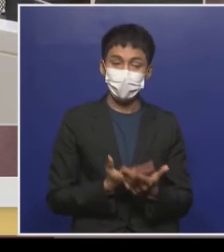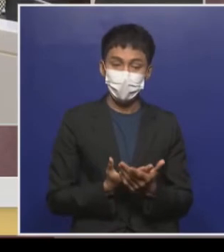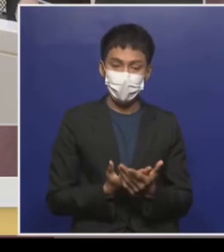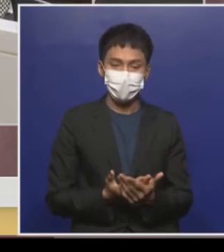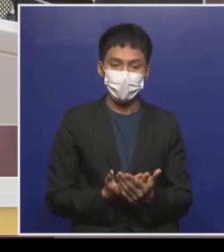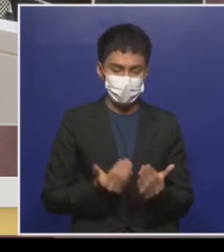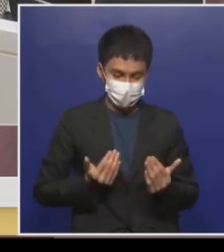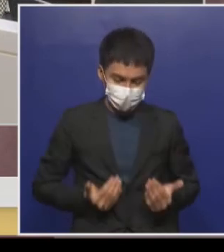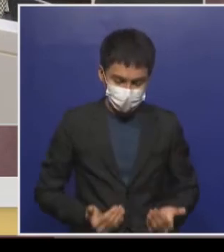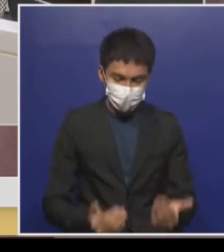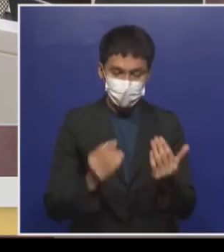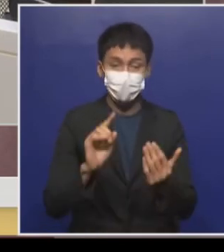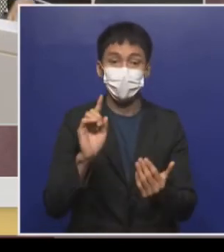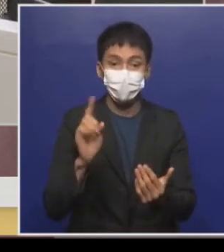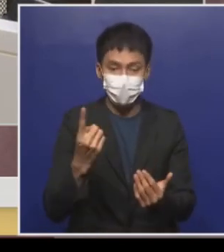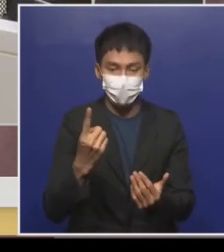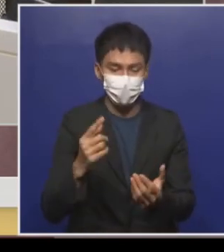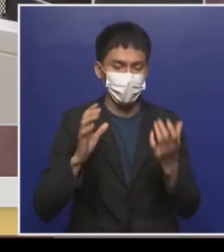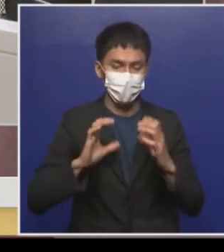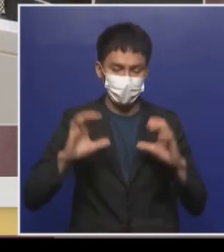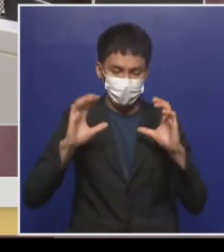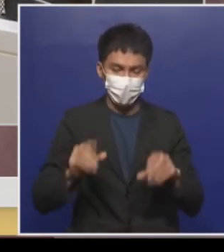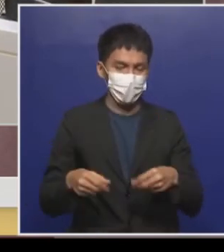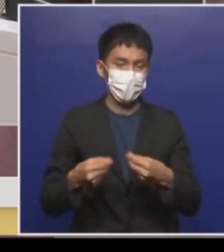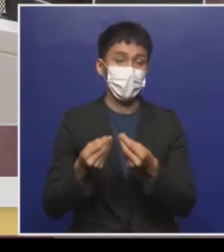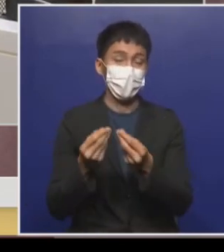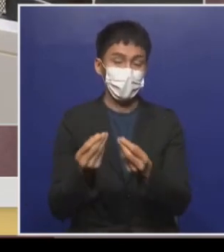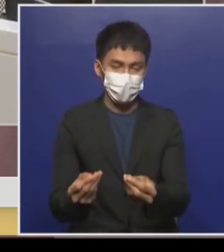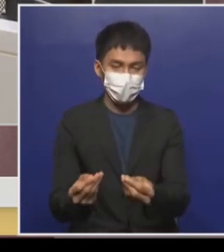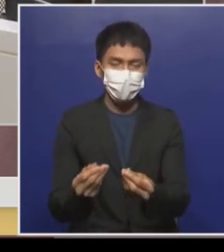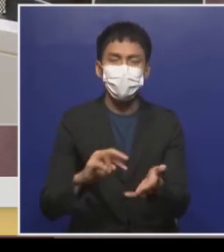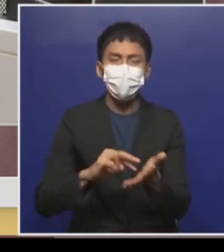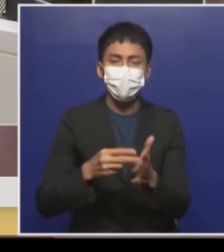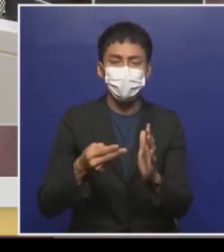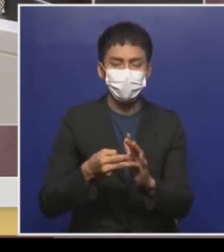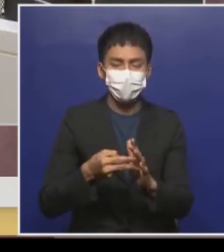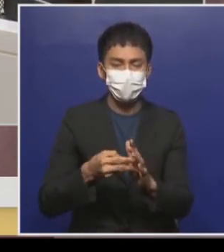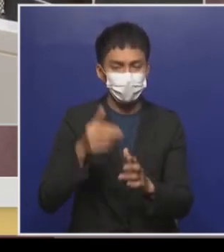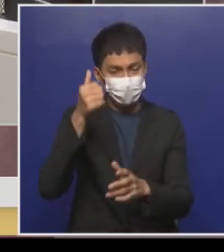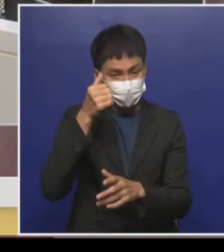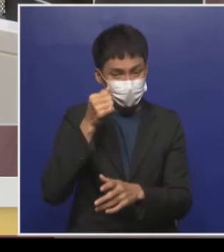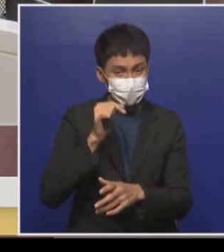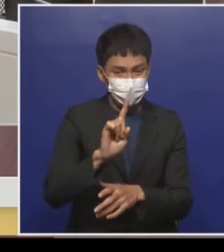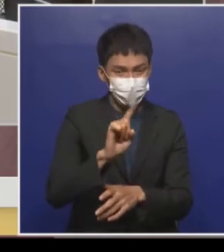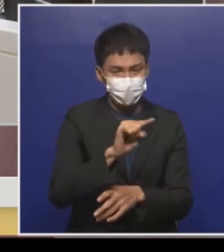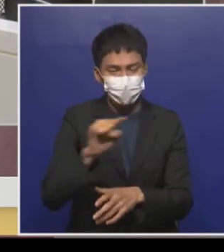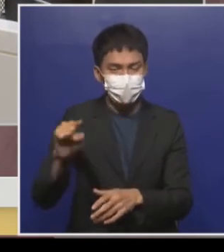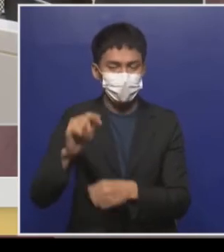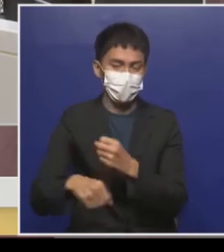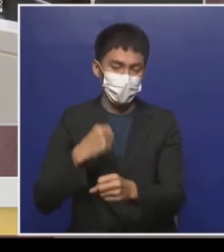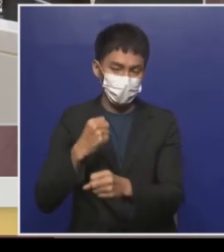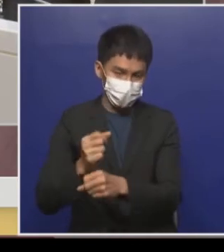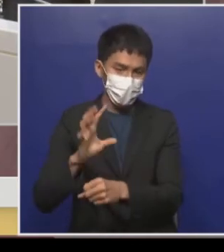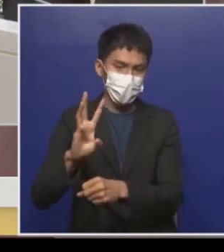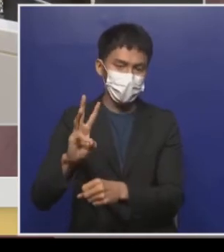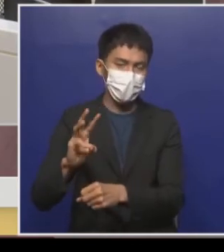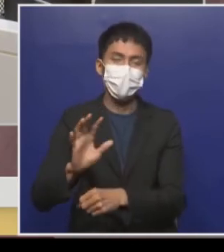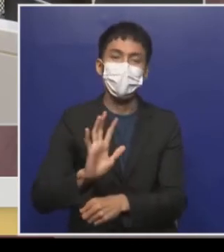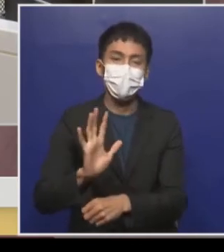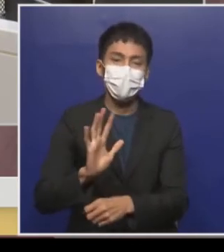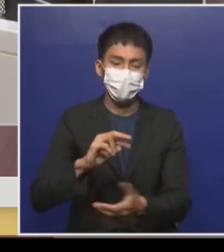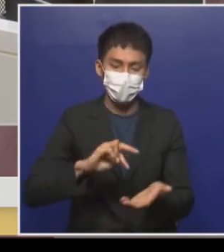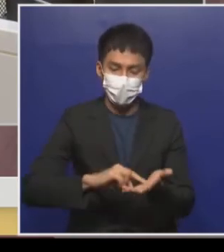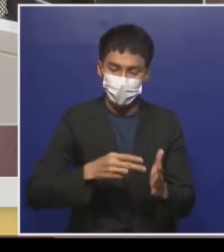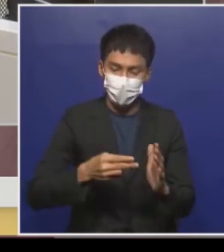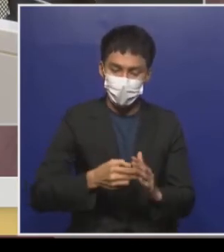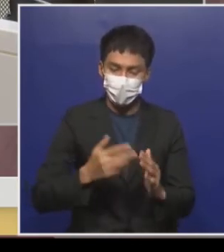ิดนั้นทรฐมัทำนั้นไม่ได้พัฒนาเดกแกเกิดเฉพาะ1 วนจนถง 6 ขวบเทานั้นห 6 ปีเรา